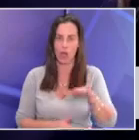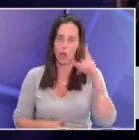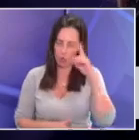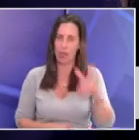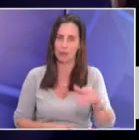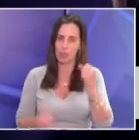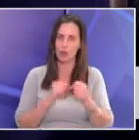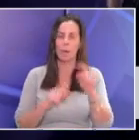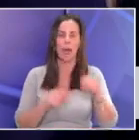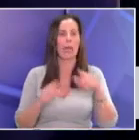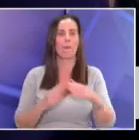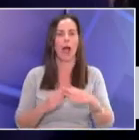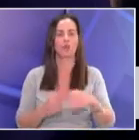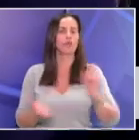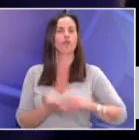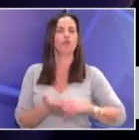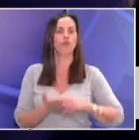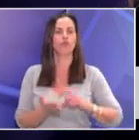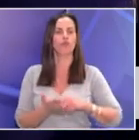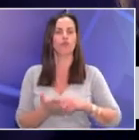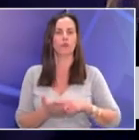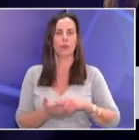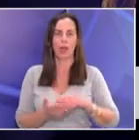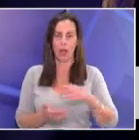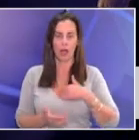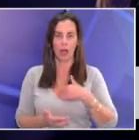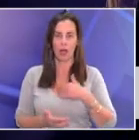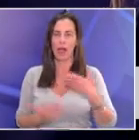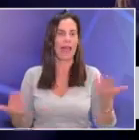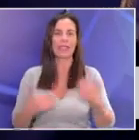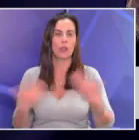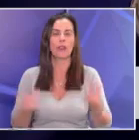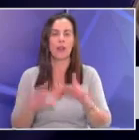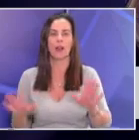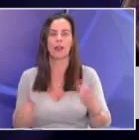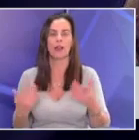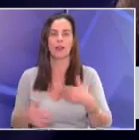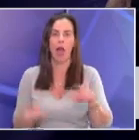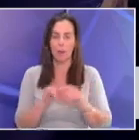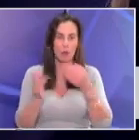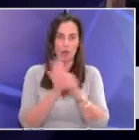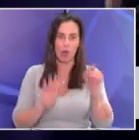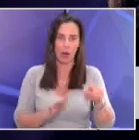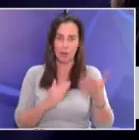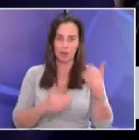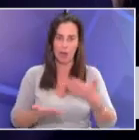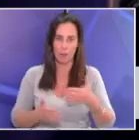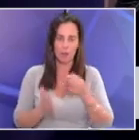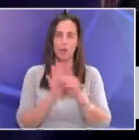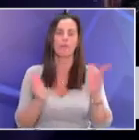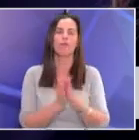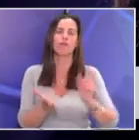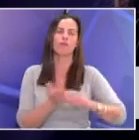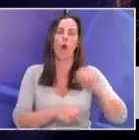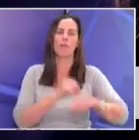יודע עד כמה זה קשה, מגיע הביתה, דורש מההורים שלו, גם לי אשאח... אצלנו אין דבר כזה. יש לי אח בן 16, וגם הוא, לפני שהוא בן 16, ביקש